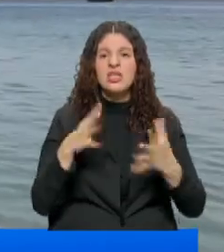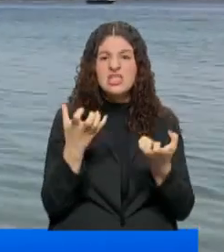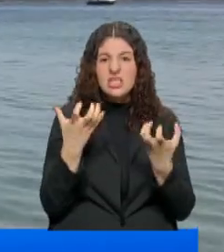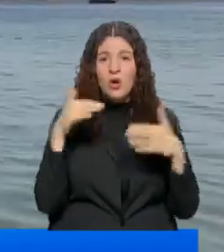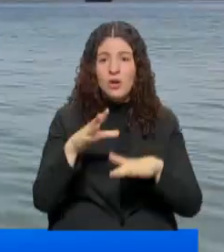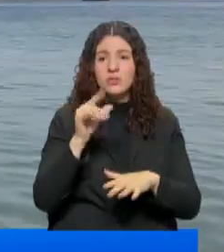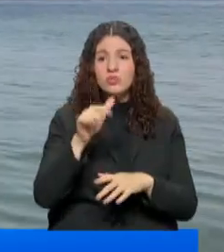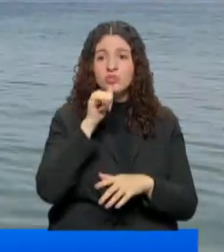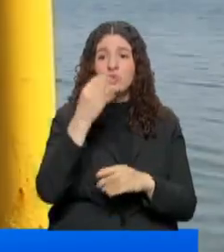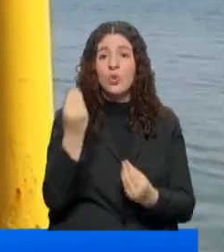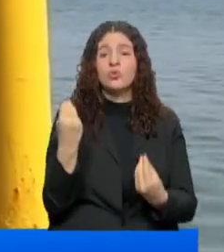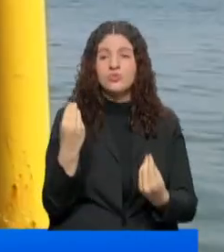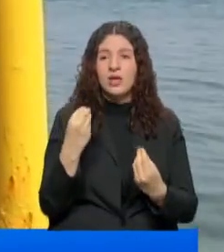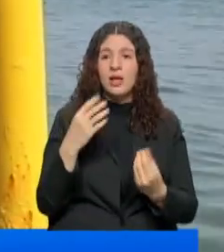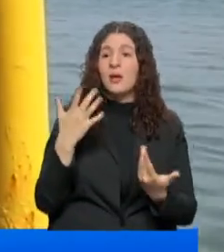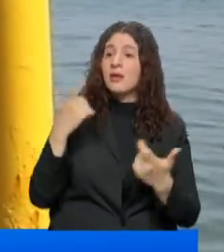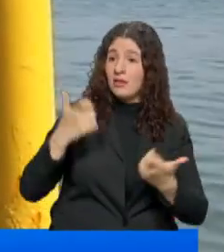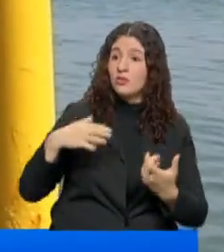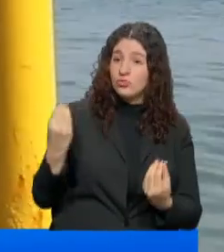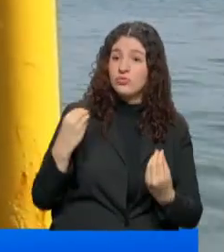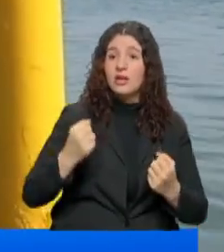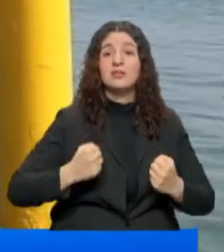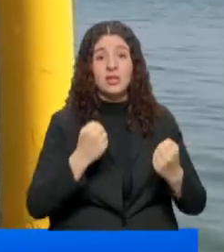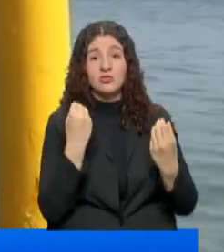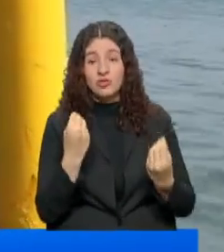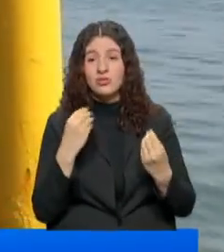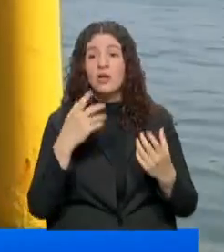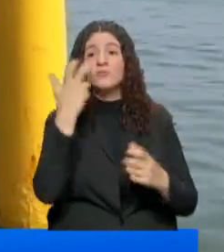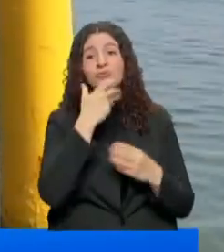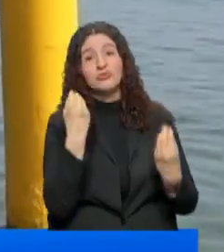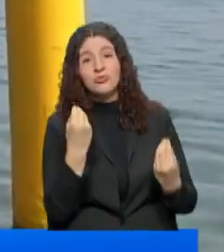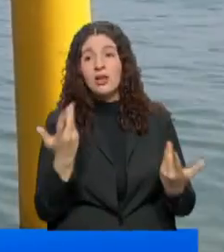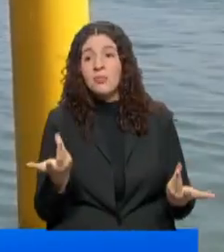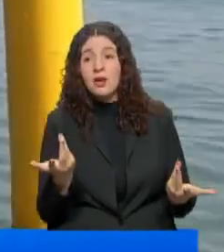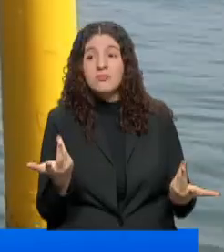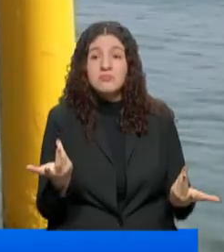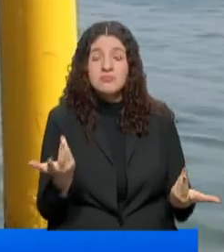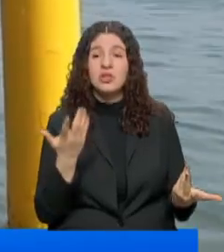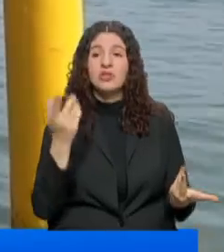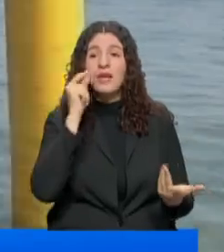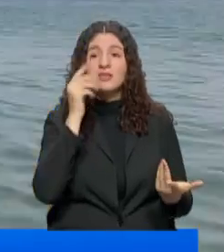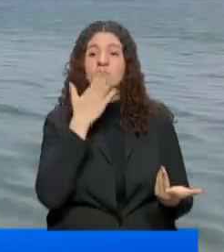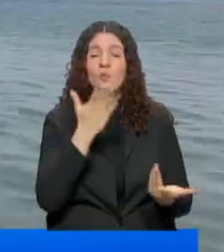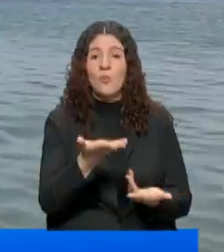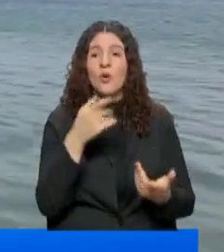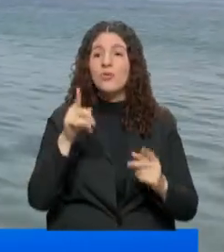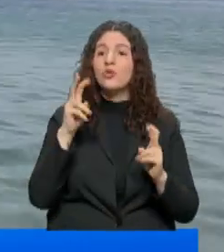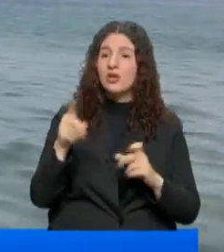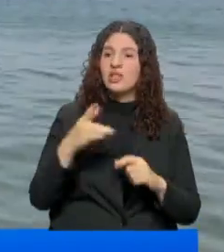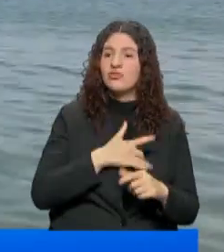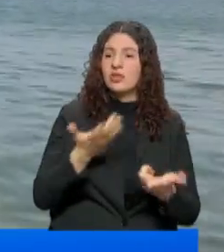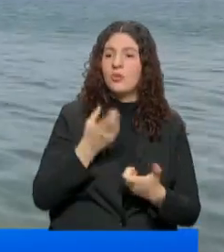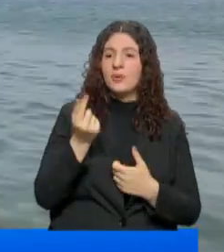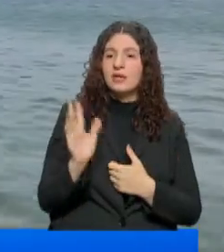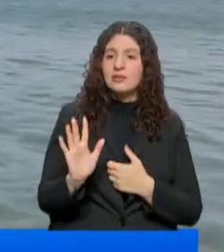tıklım olması lazım. Su çok güzel. Mekan güzel. Mekan. Salıncak güzel. Müzik güzel ama işte insan yok. Bu konular can